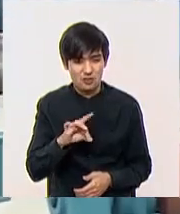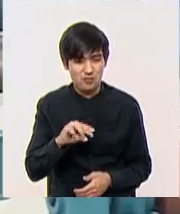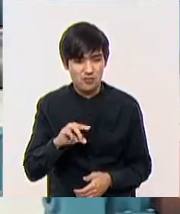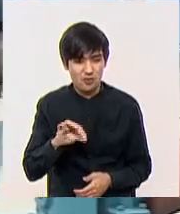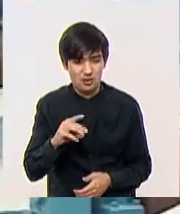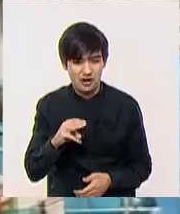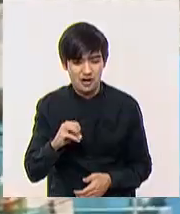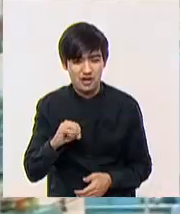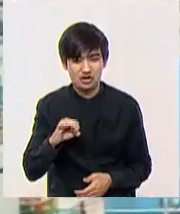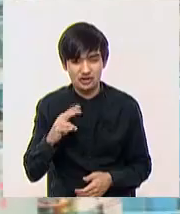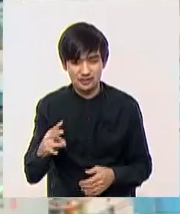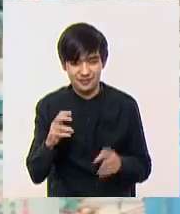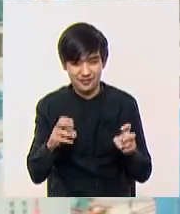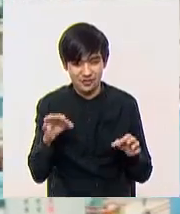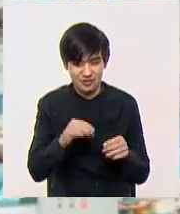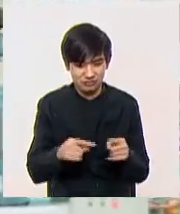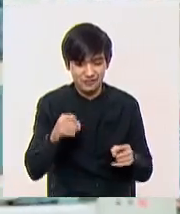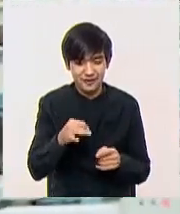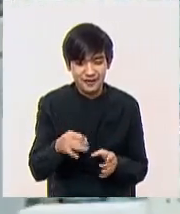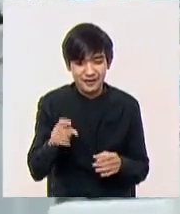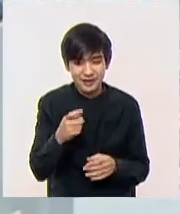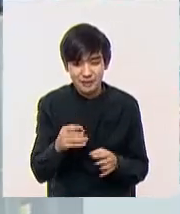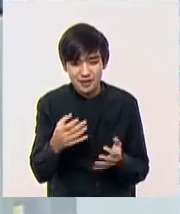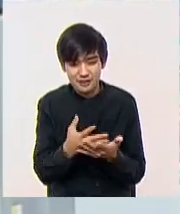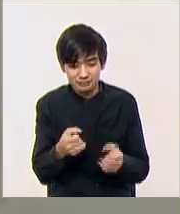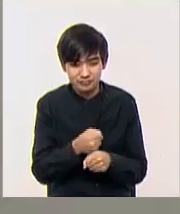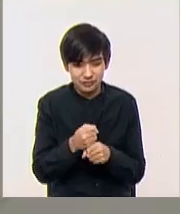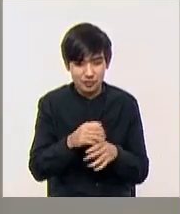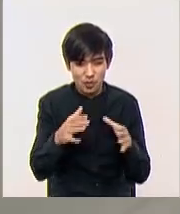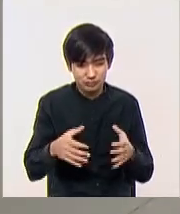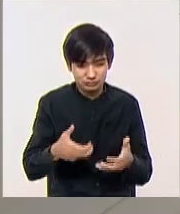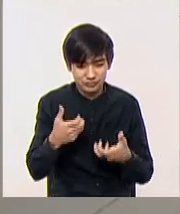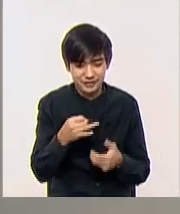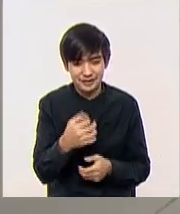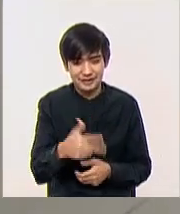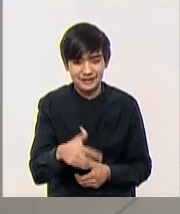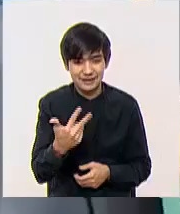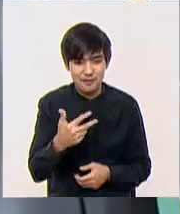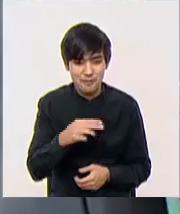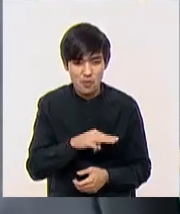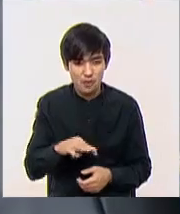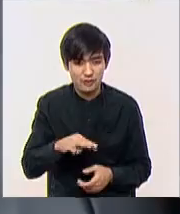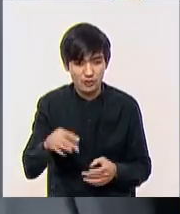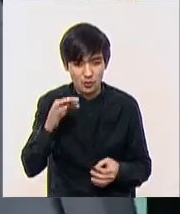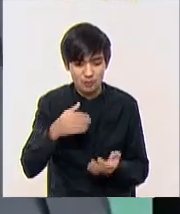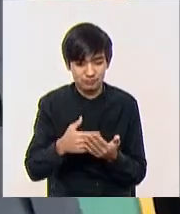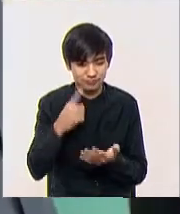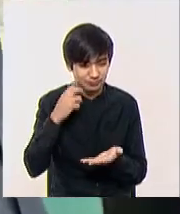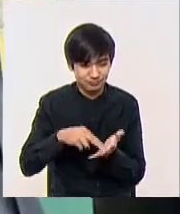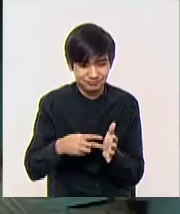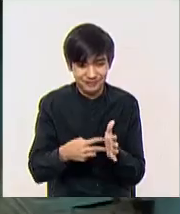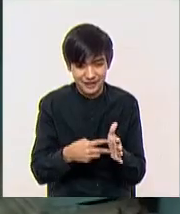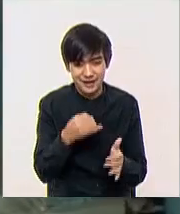энергетике, горнодобывающей, строительной и химической промышленности. Стоимость проекта – 33 миллиона тенге. Новое производство обеспечит